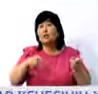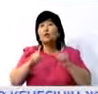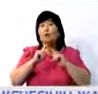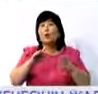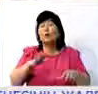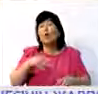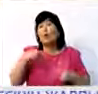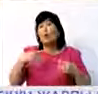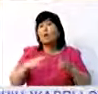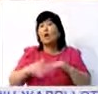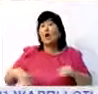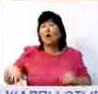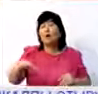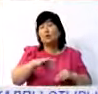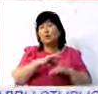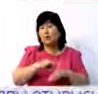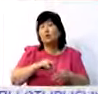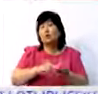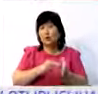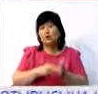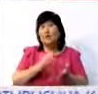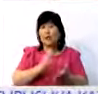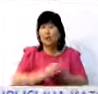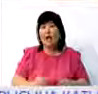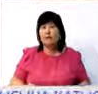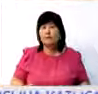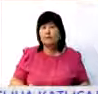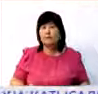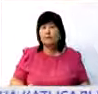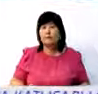отырысын өзге аудандарда да өткізу жоспарлануда.